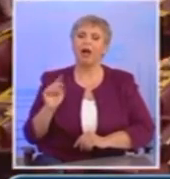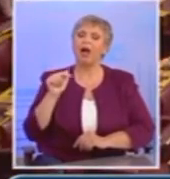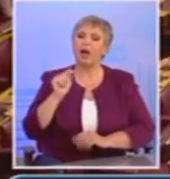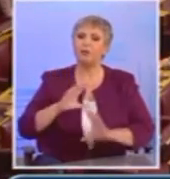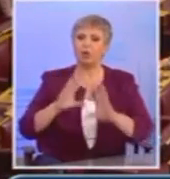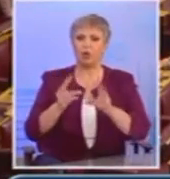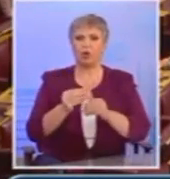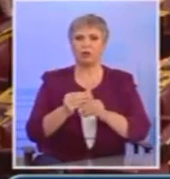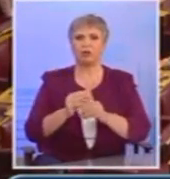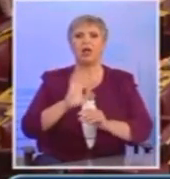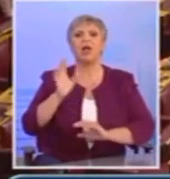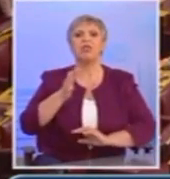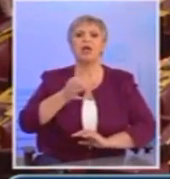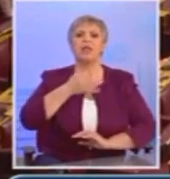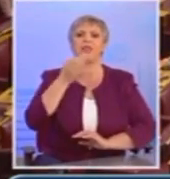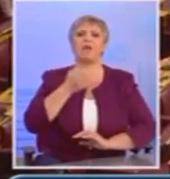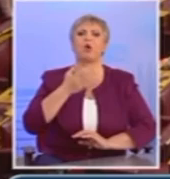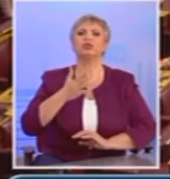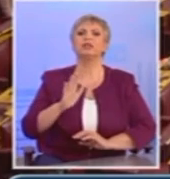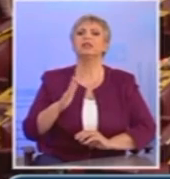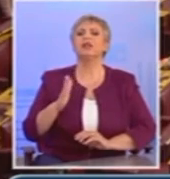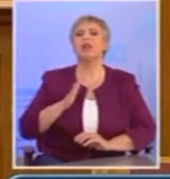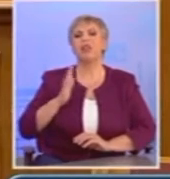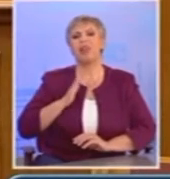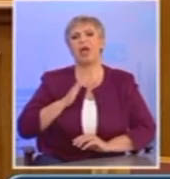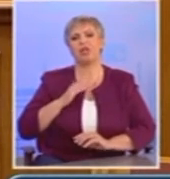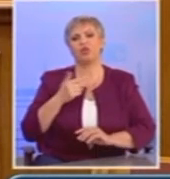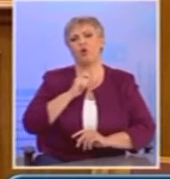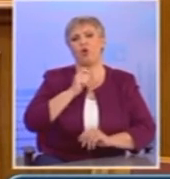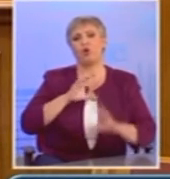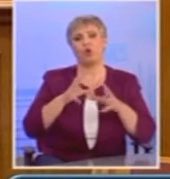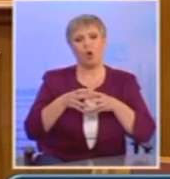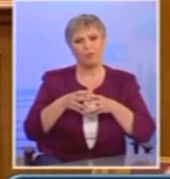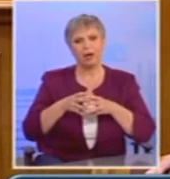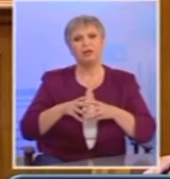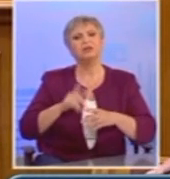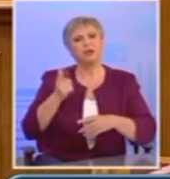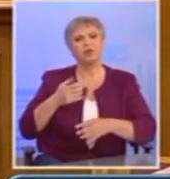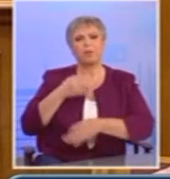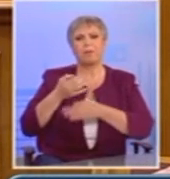θα αναφερθώ στο Λαϊκό Κόμμα, γιατί οι προηγούμενοι ομιλητές τα είπαν όλα.